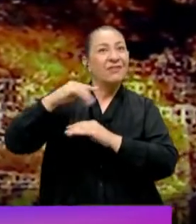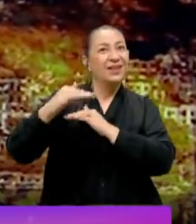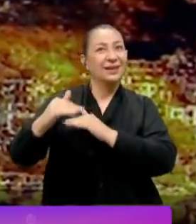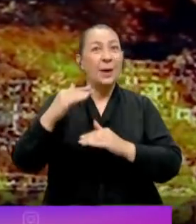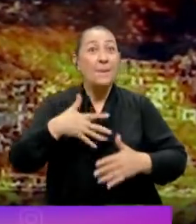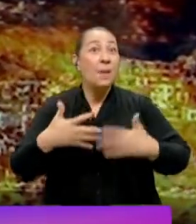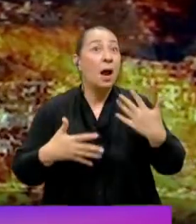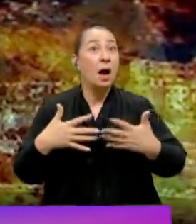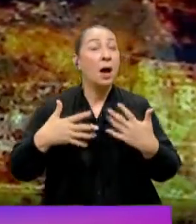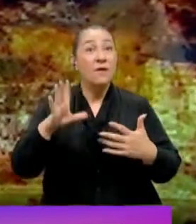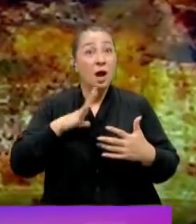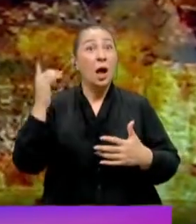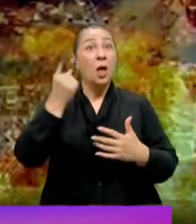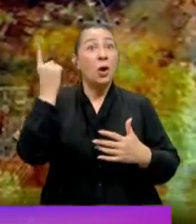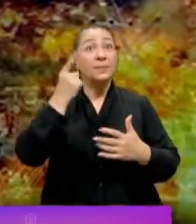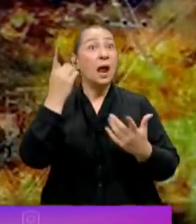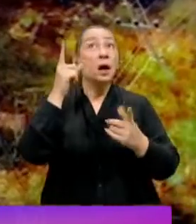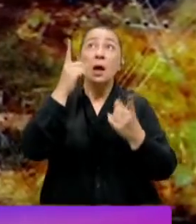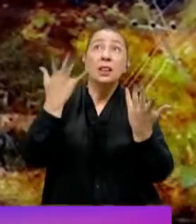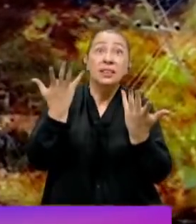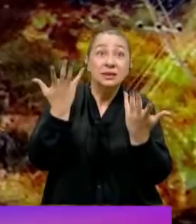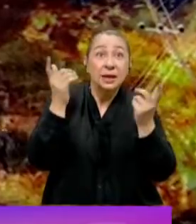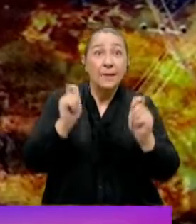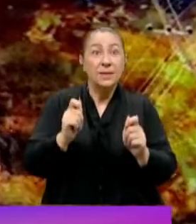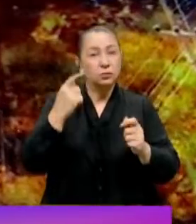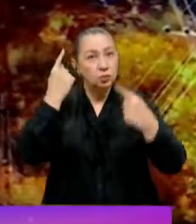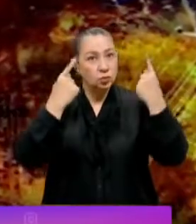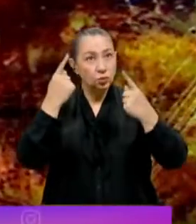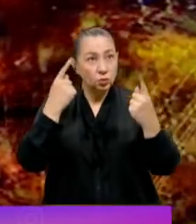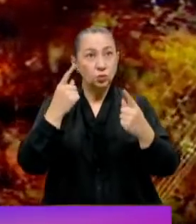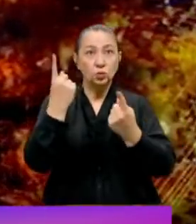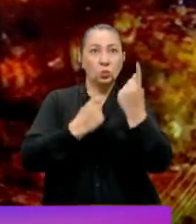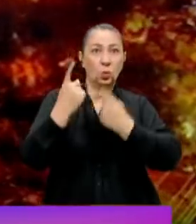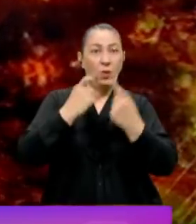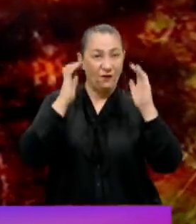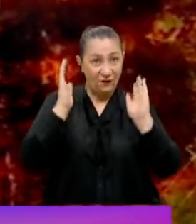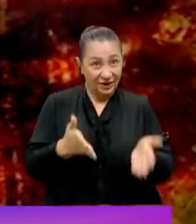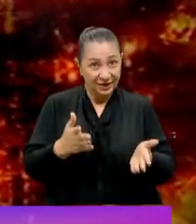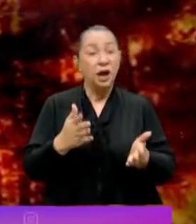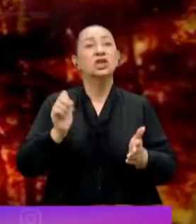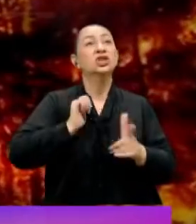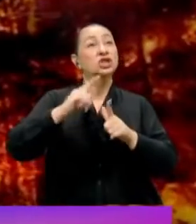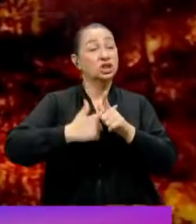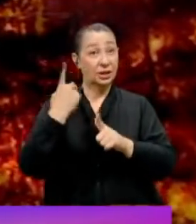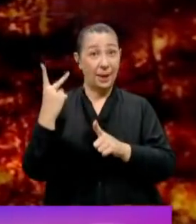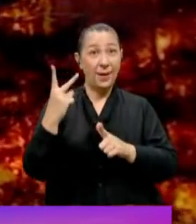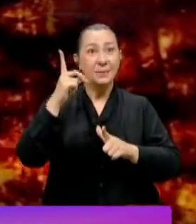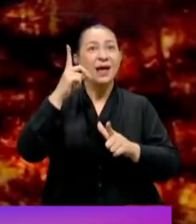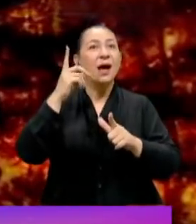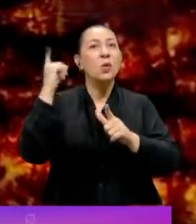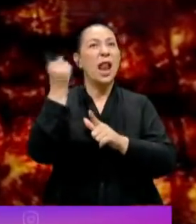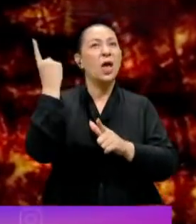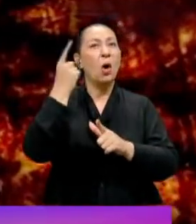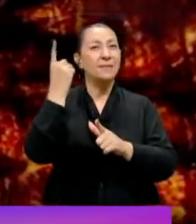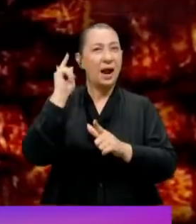bilgiydi. Var olan helikopterler, hava araçları nasıl değerlendirilebilir şeklinde sorular çok geliyordu. Jandarmaya ait bir Skorsky